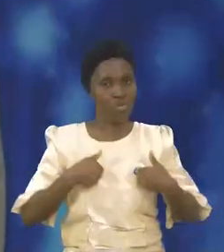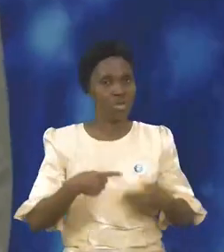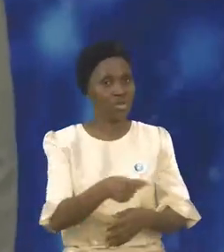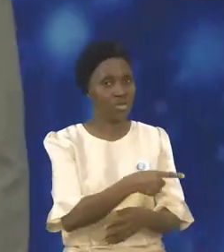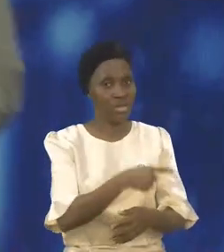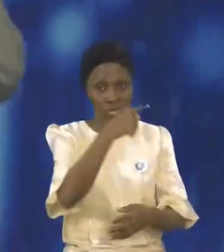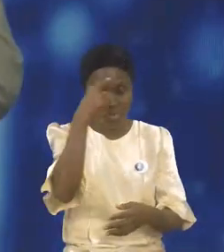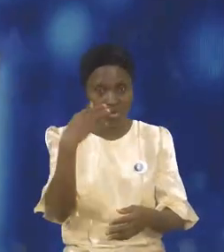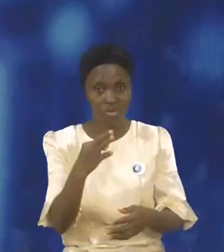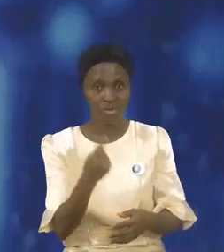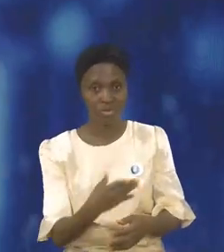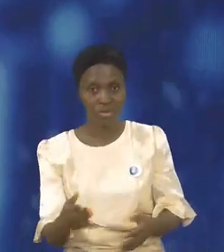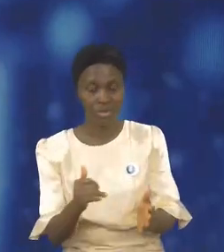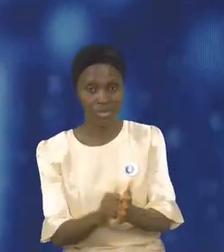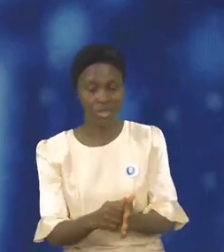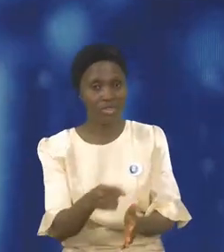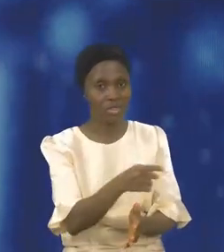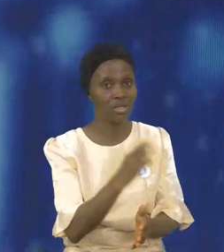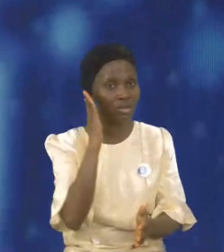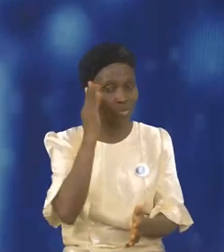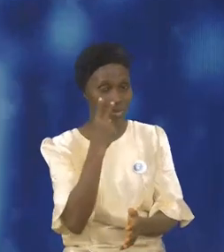le cœur des hommes